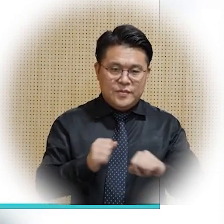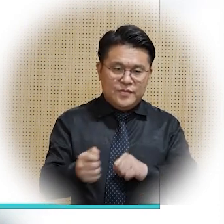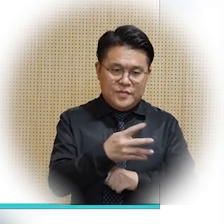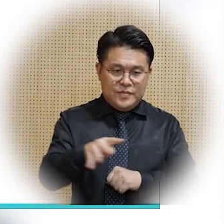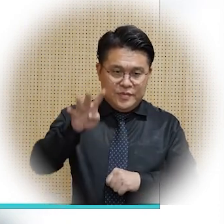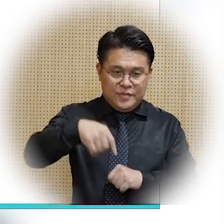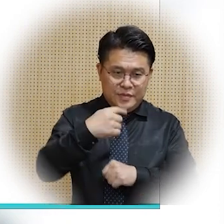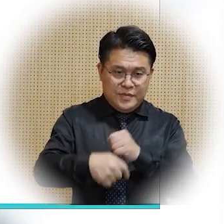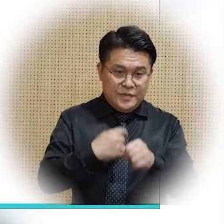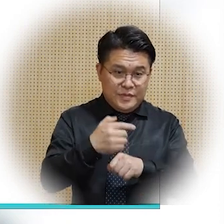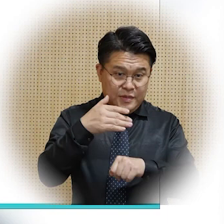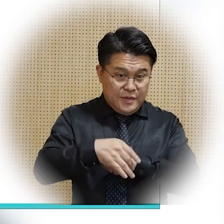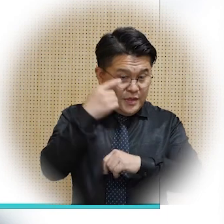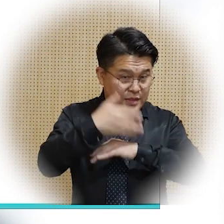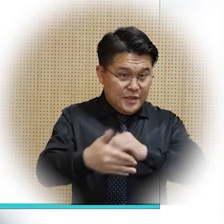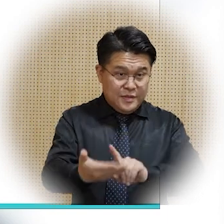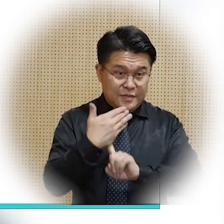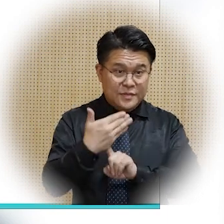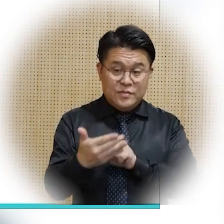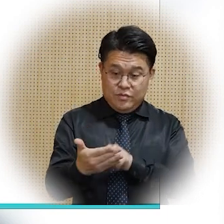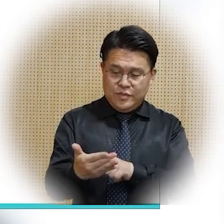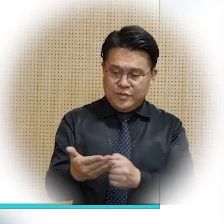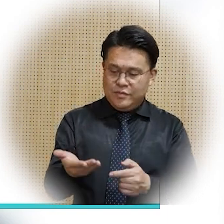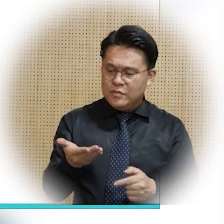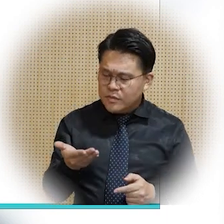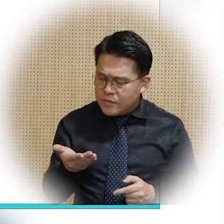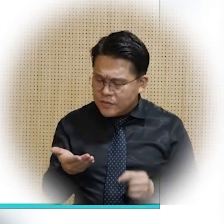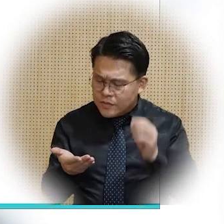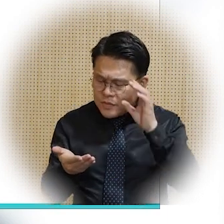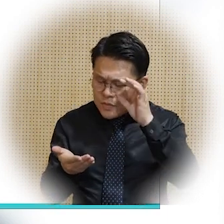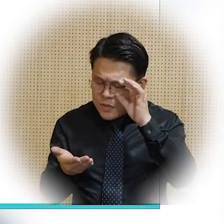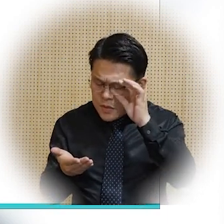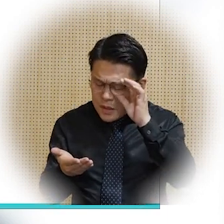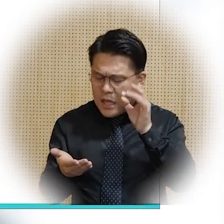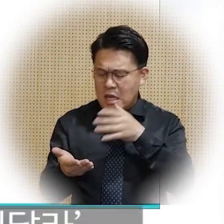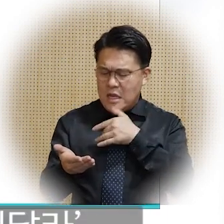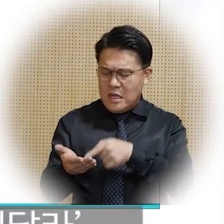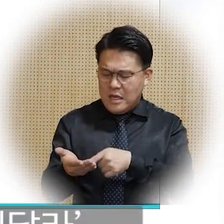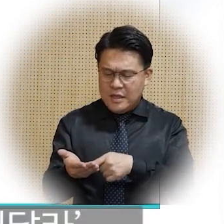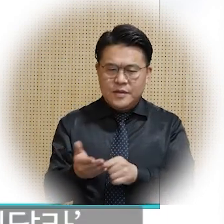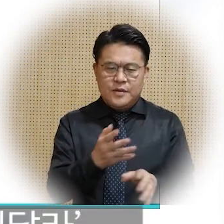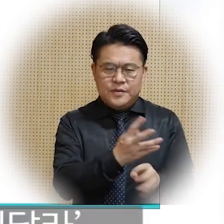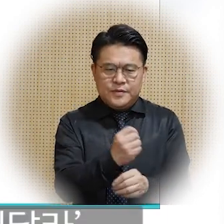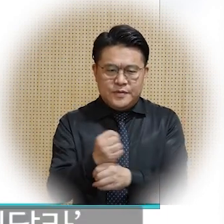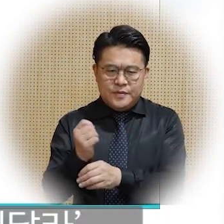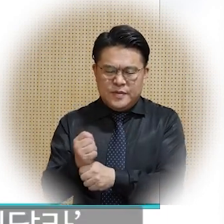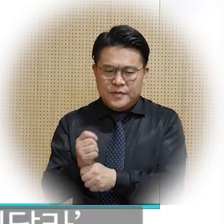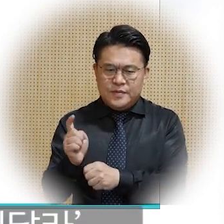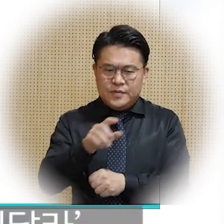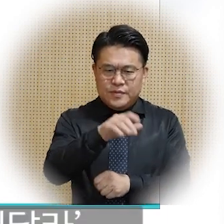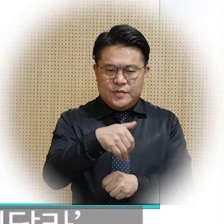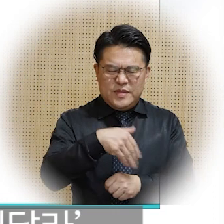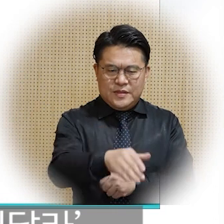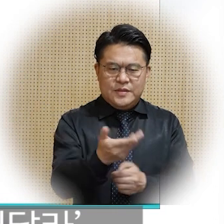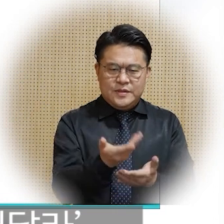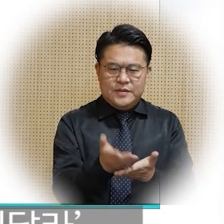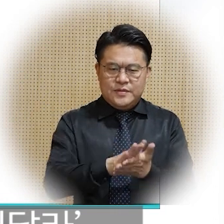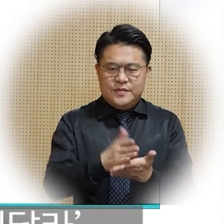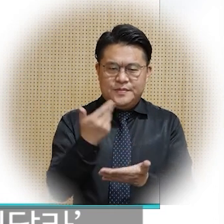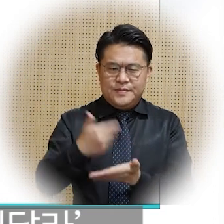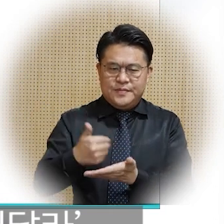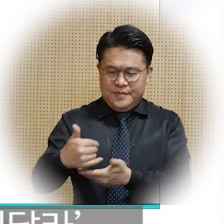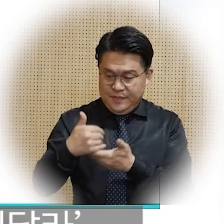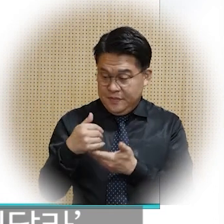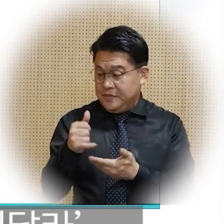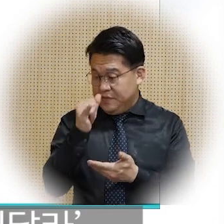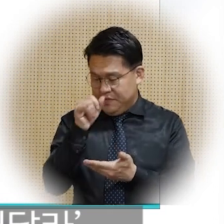그 스케줄표를 아예 1년 단위의 계획을 이제 제시를 한 게 있습니다. 그래서 그 해당 날짜에 뭐 어느